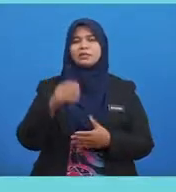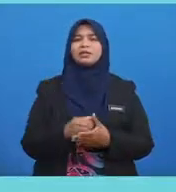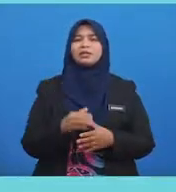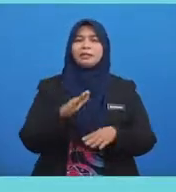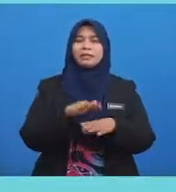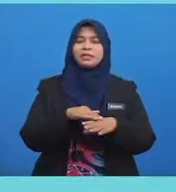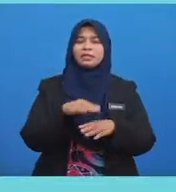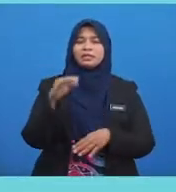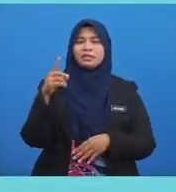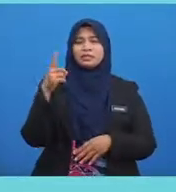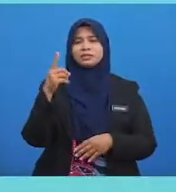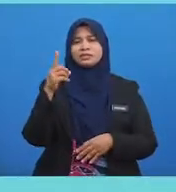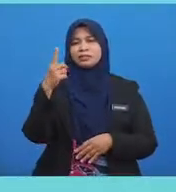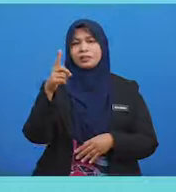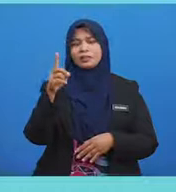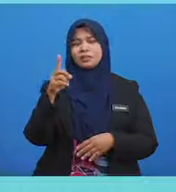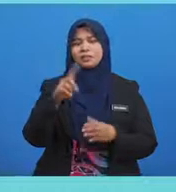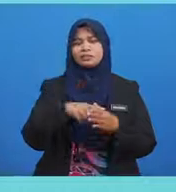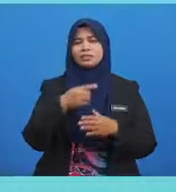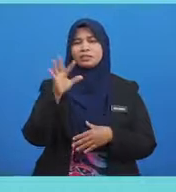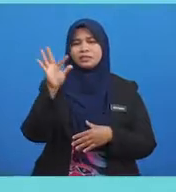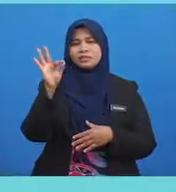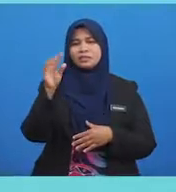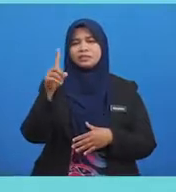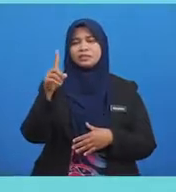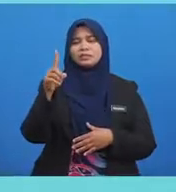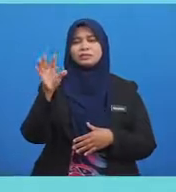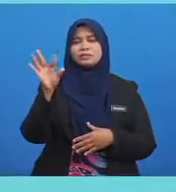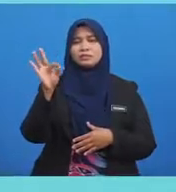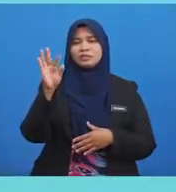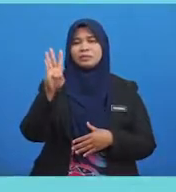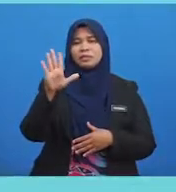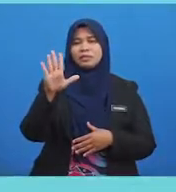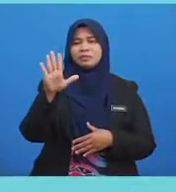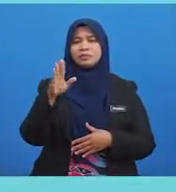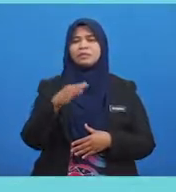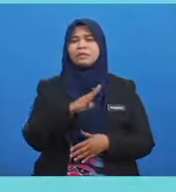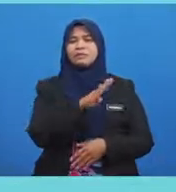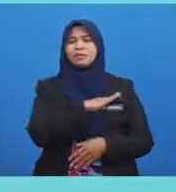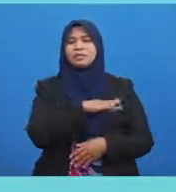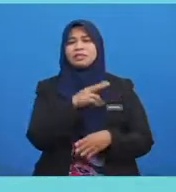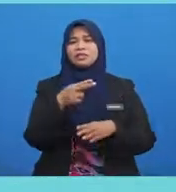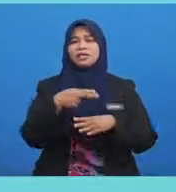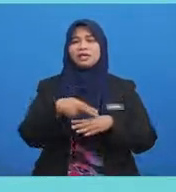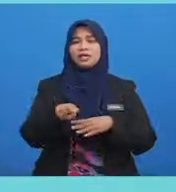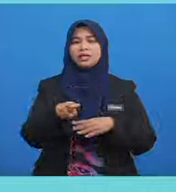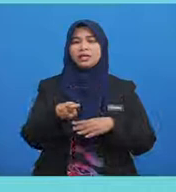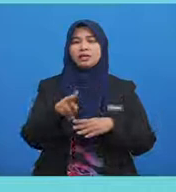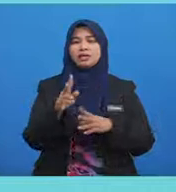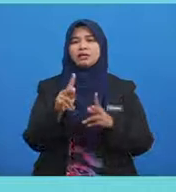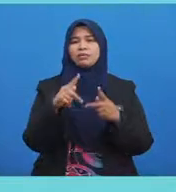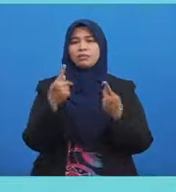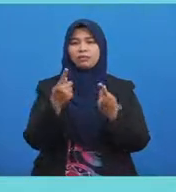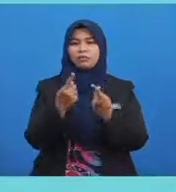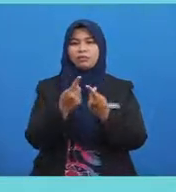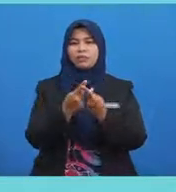Pada 11 September 1945 pula, British menghantar pasukan British Borneo Civil